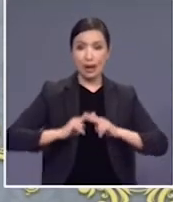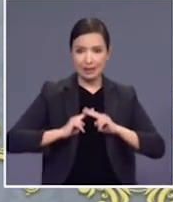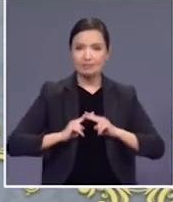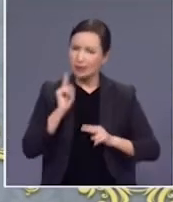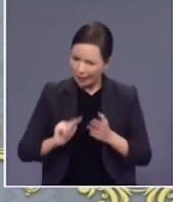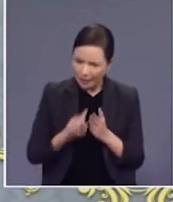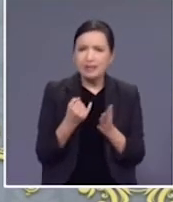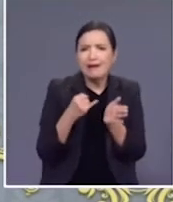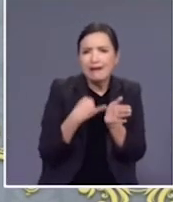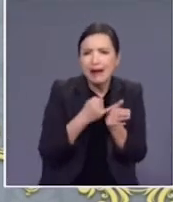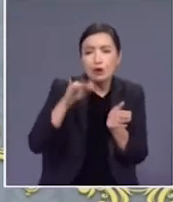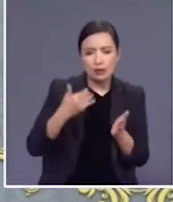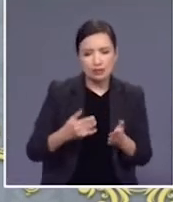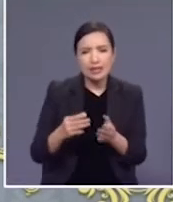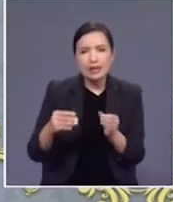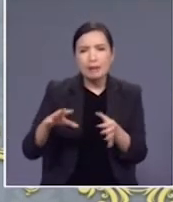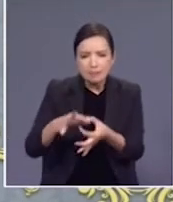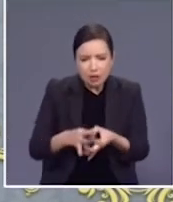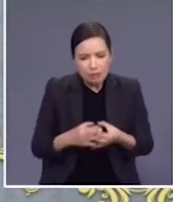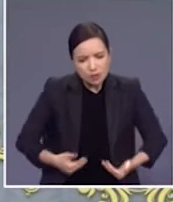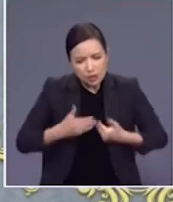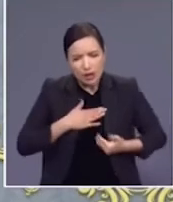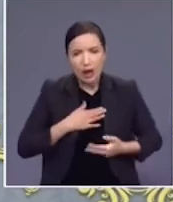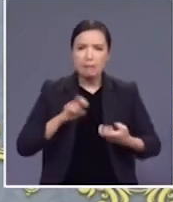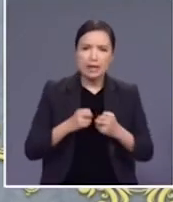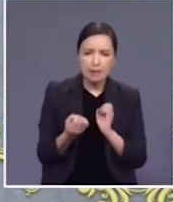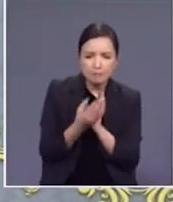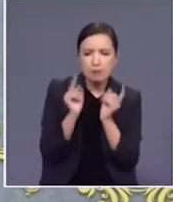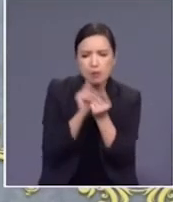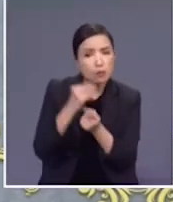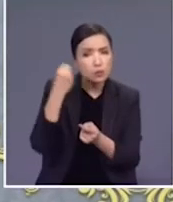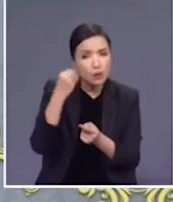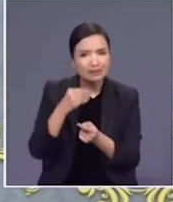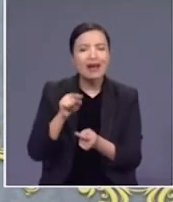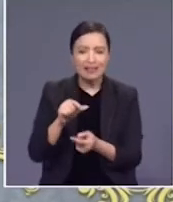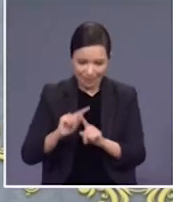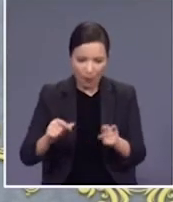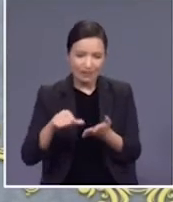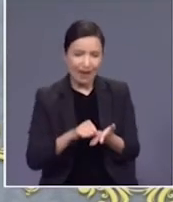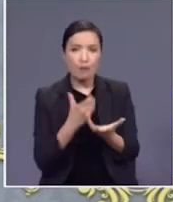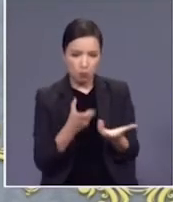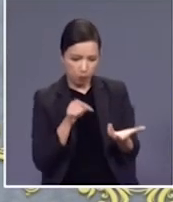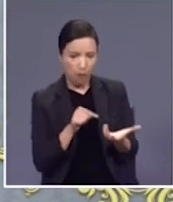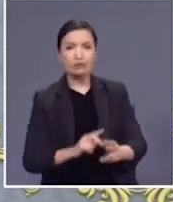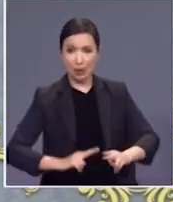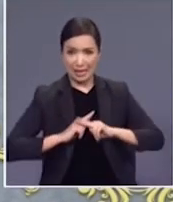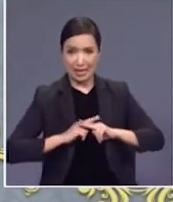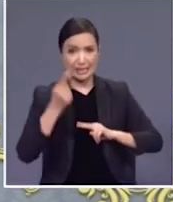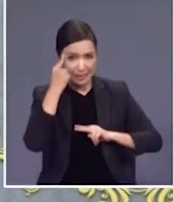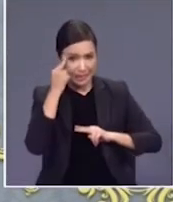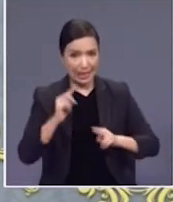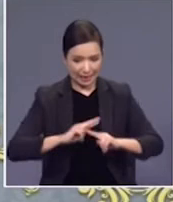ริ่มจากเรื่องง่ายๆจากวิถีชีวิตจากปัญหาที่เราต้องประสบอยู่ทุกวันแต่สามารถแก้ไขได้ด้วยนวัตกรรมของเราเองของคนไ